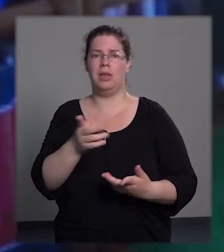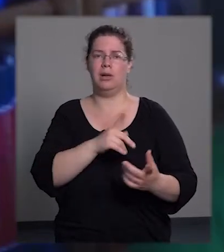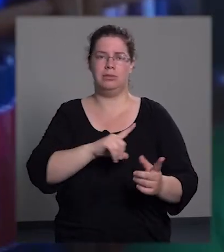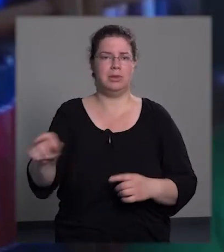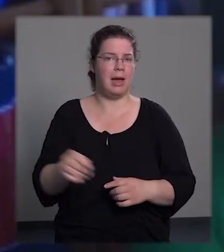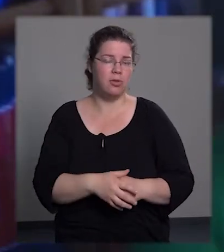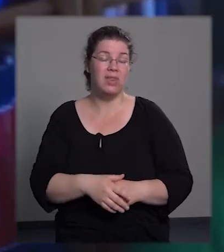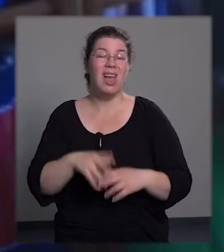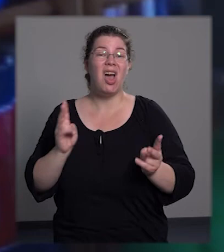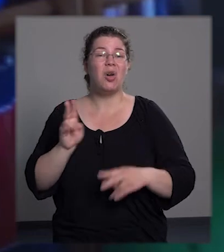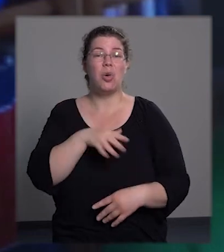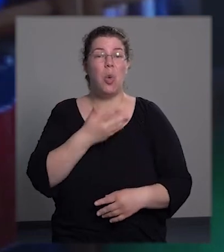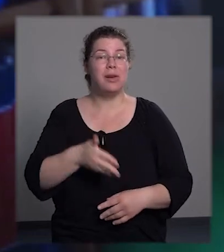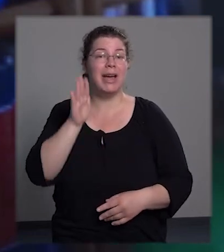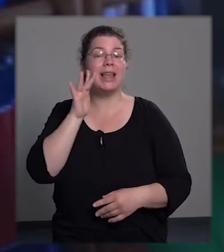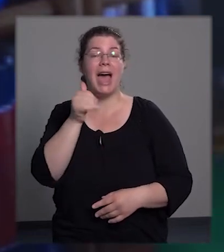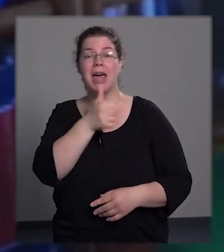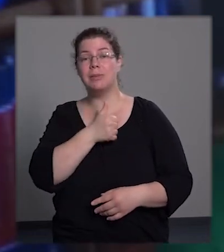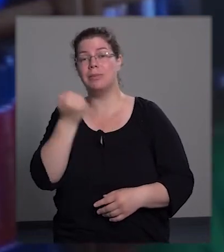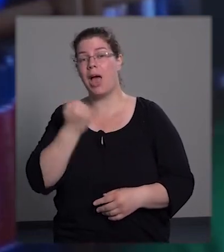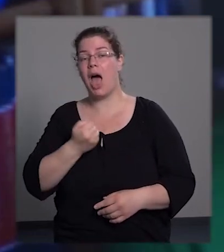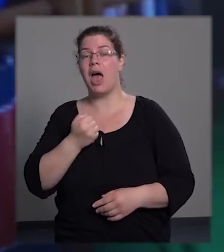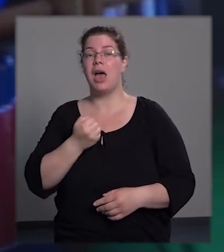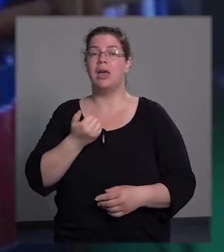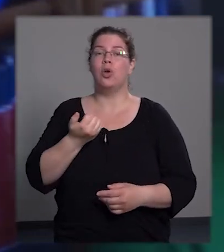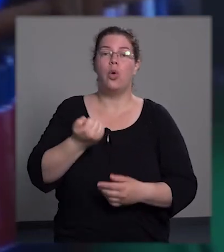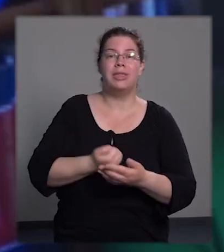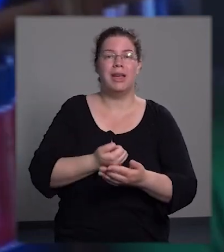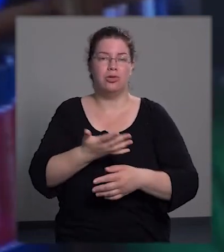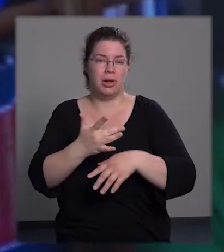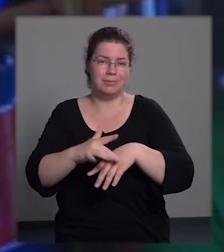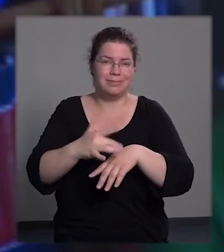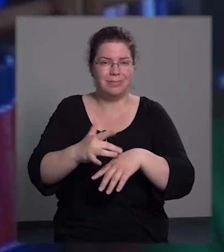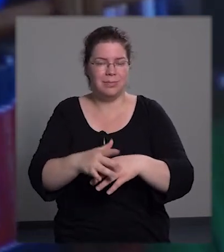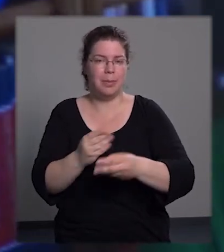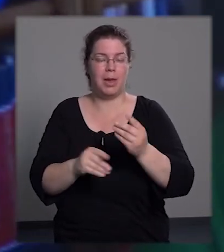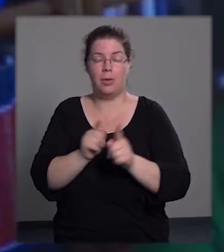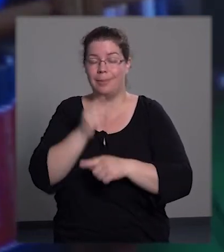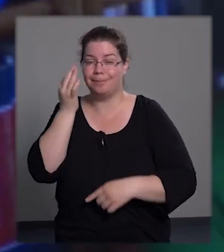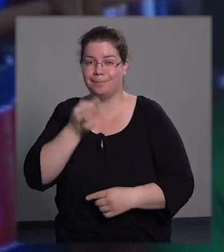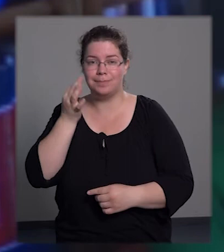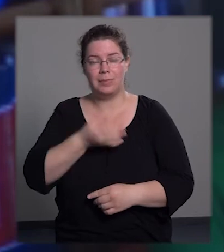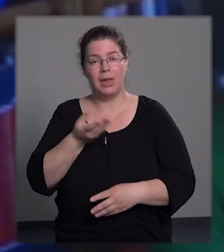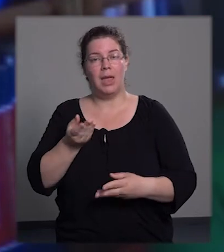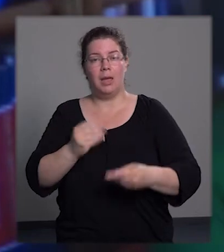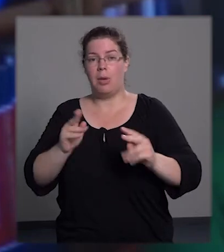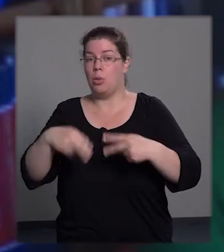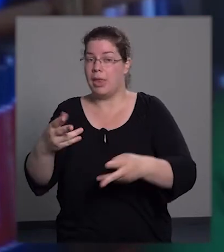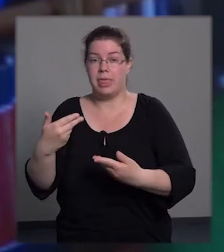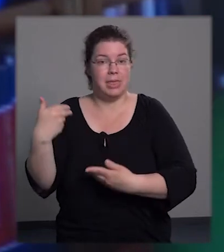a Horváth Árpád öngyilkosságot is megkísérelt, annyira elkeseredett, mert utána nem